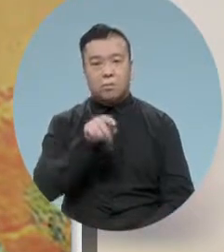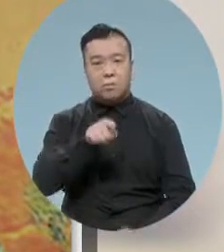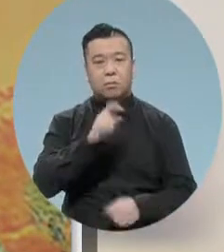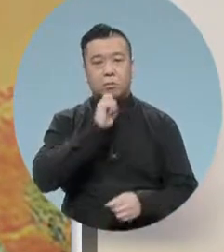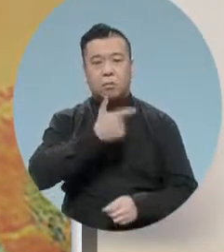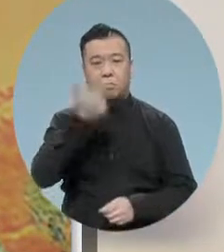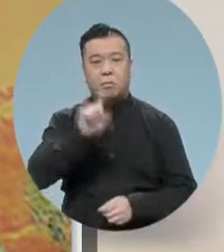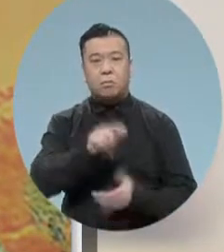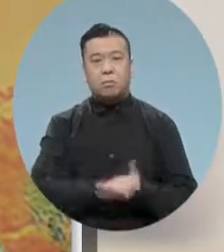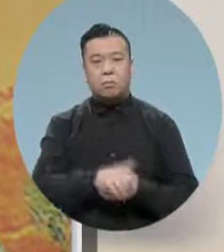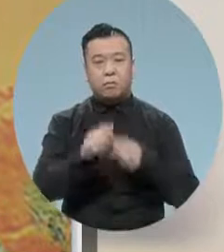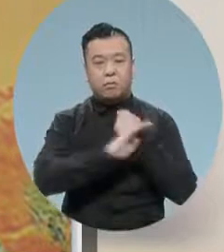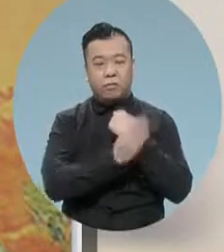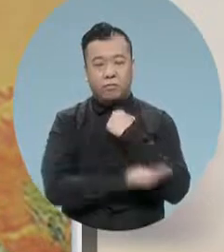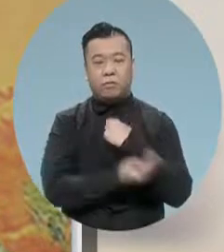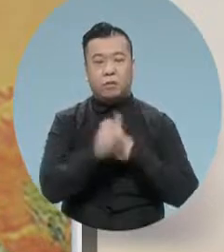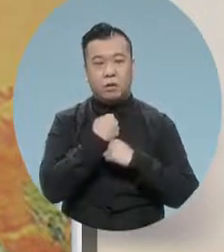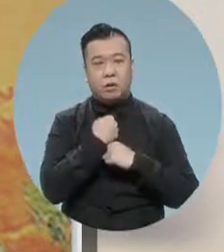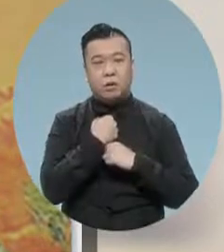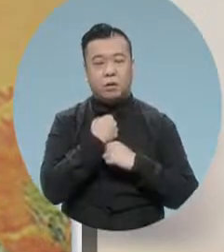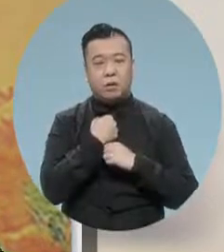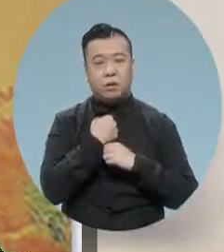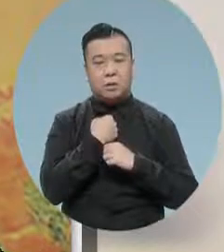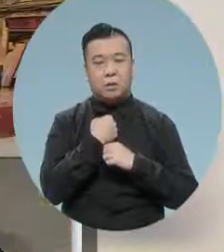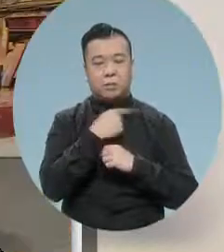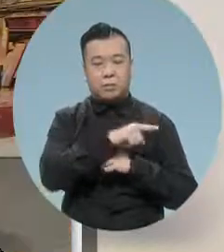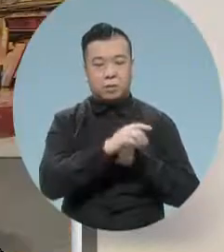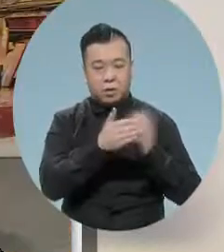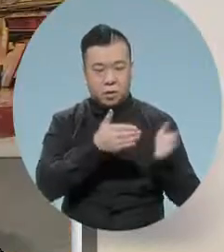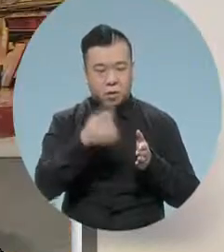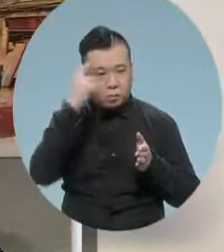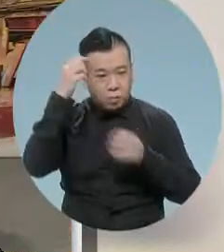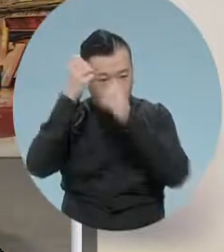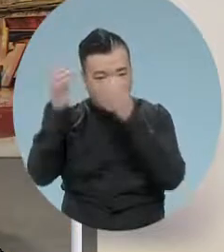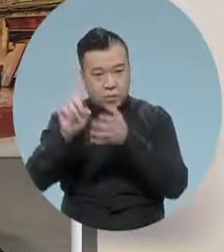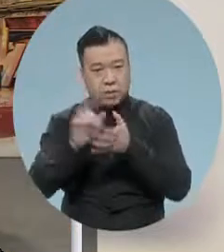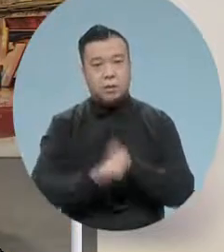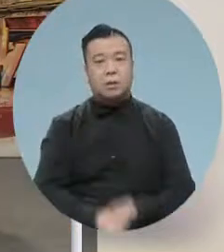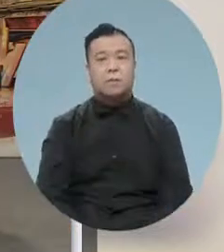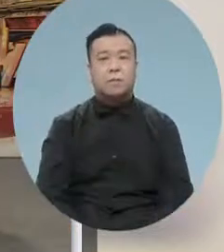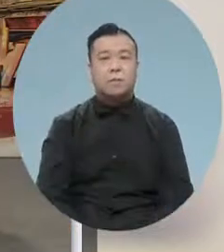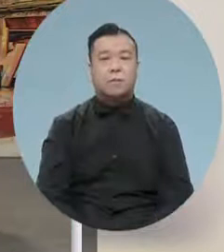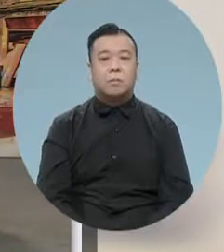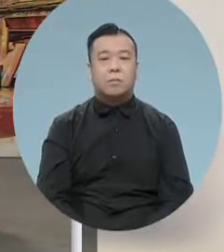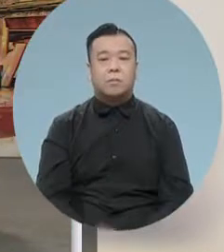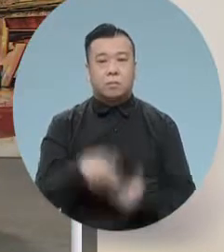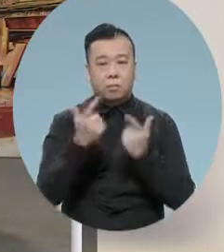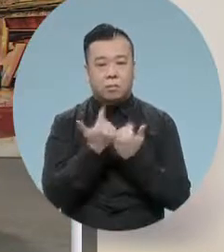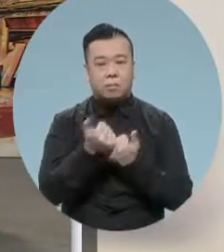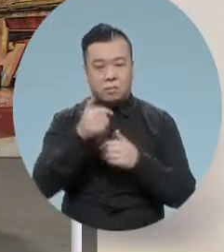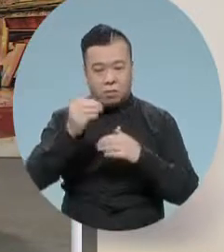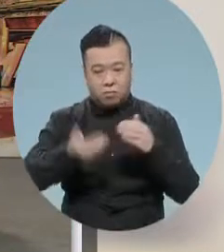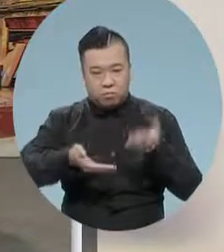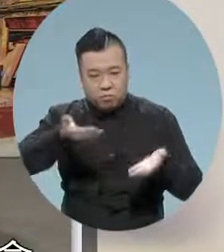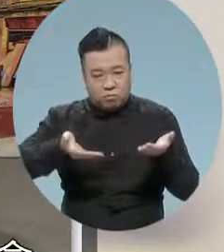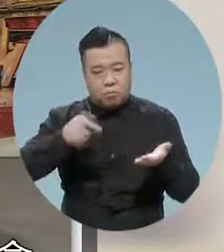有很多時候呢，法律應該有一個我們經常在法律的概念裏面有一個叫 proportionality， 即是合乎比例的